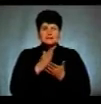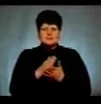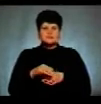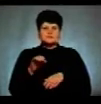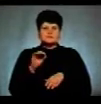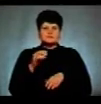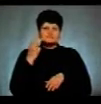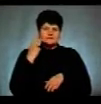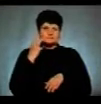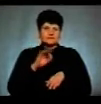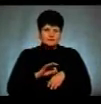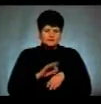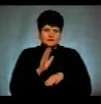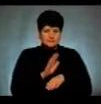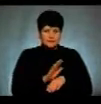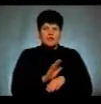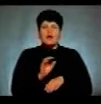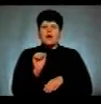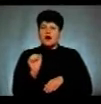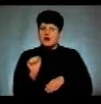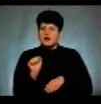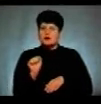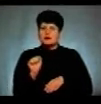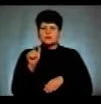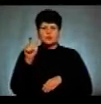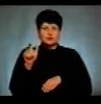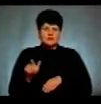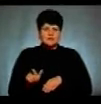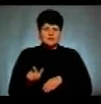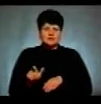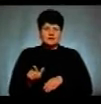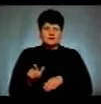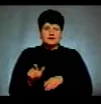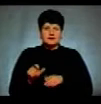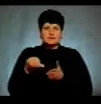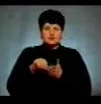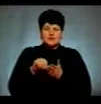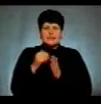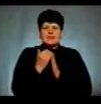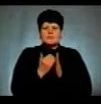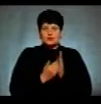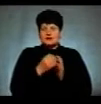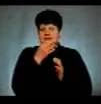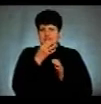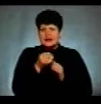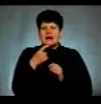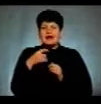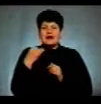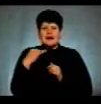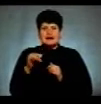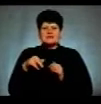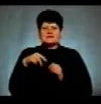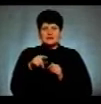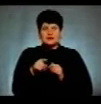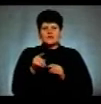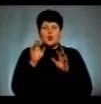хроніки. А людина, присутня на програмі, сказала, що хай звертаються